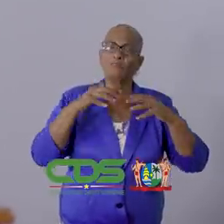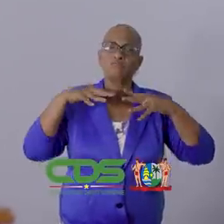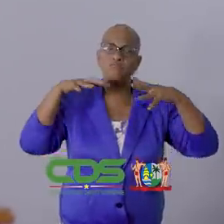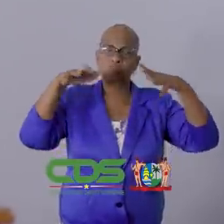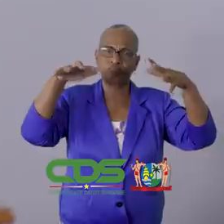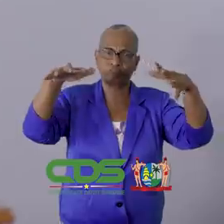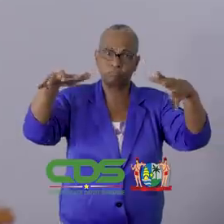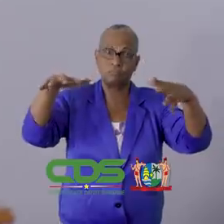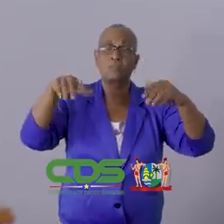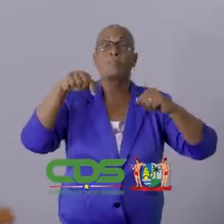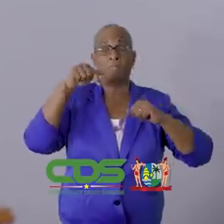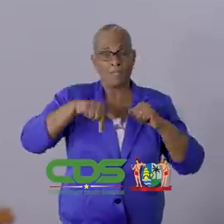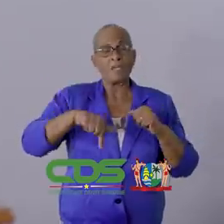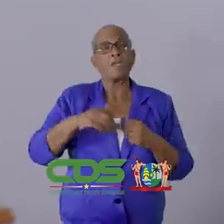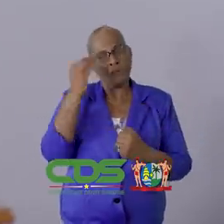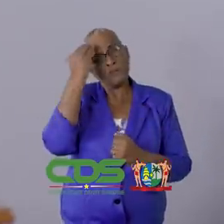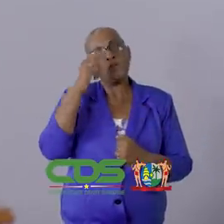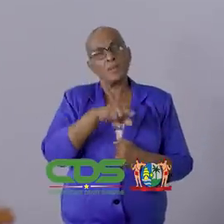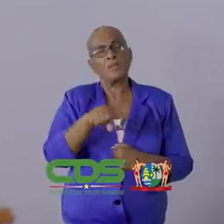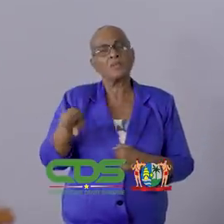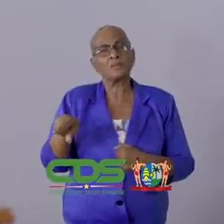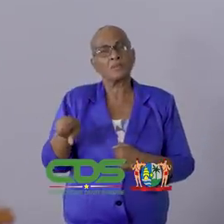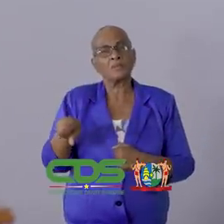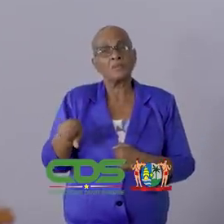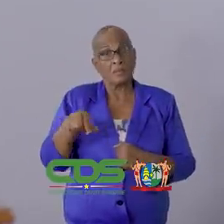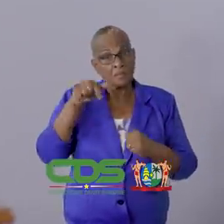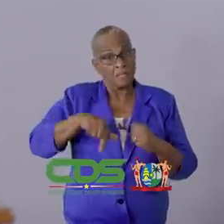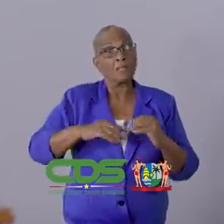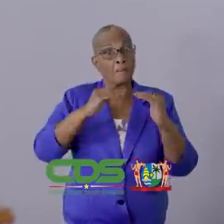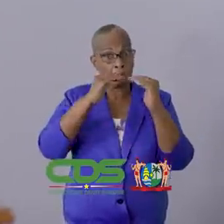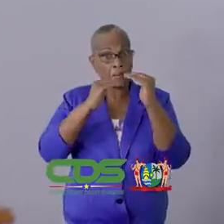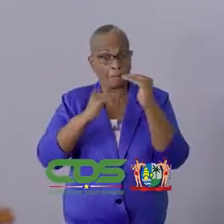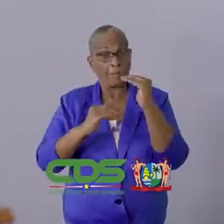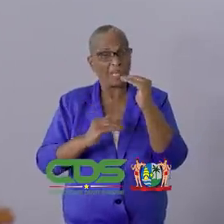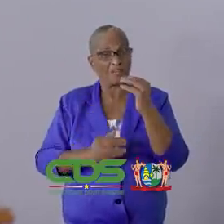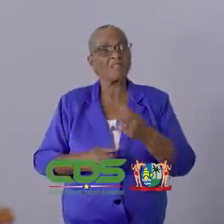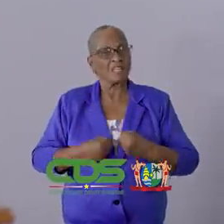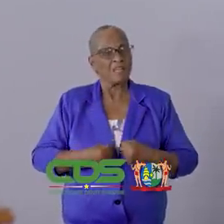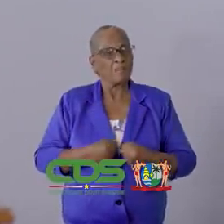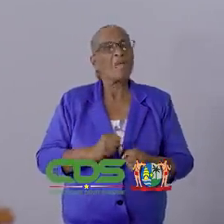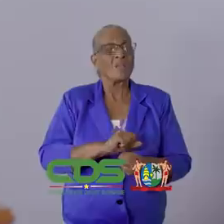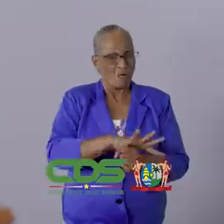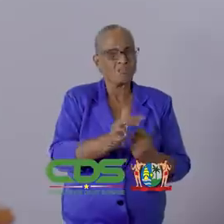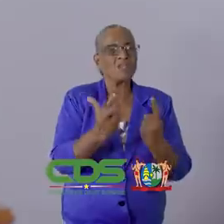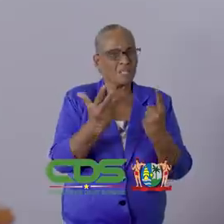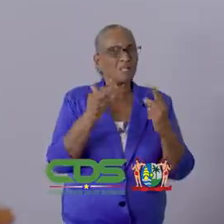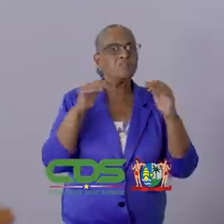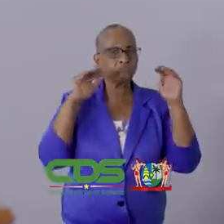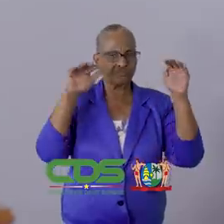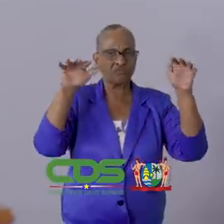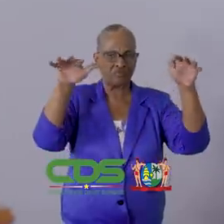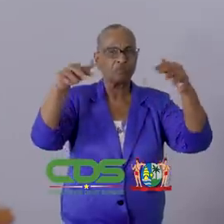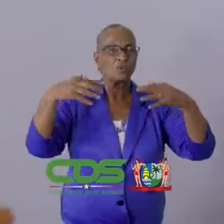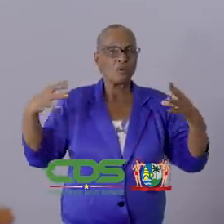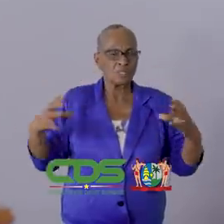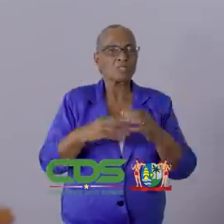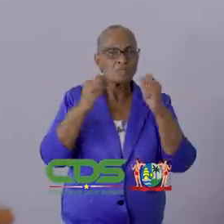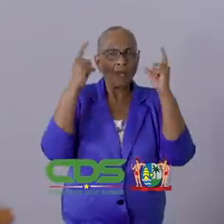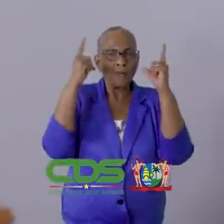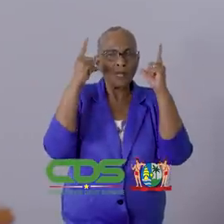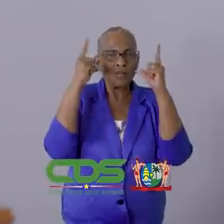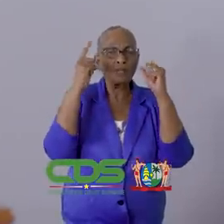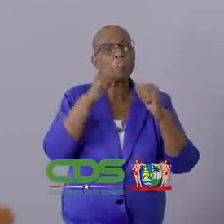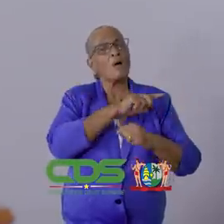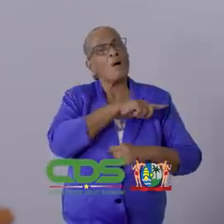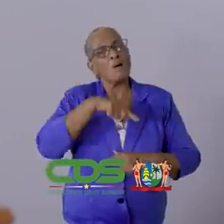pandemie. Ik wil dat u weet dat het beperken van de impact van de COVID-19 pandemie op onze